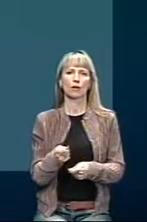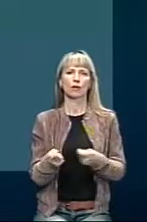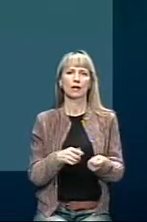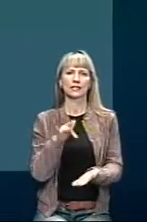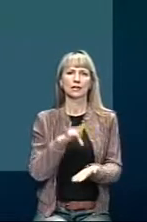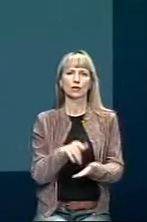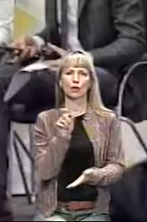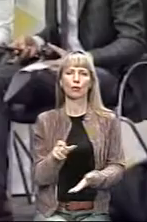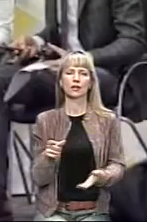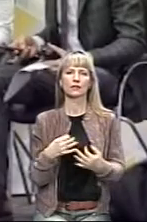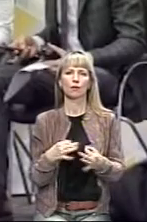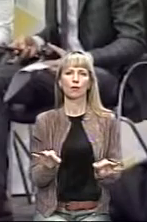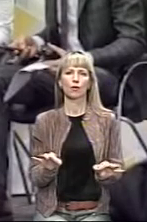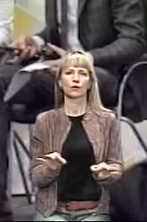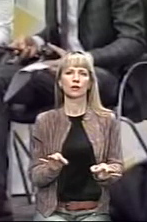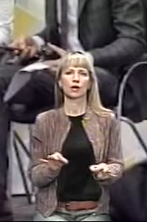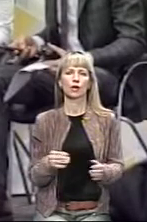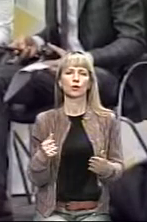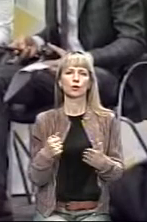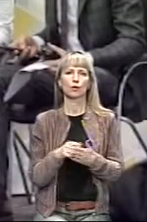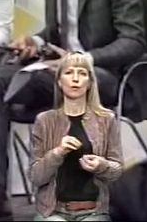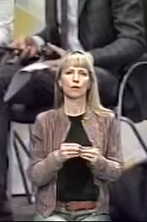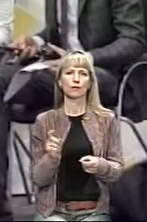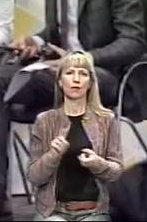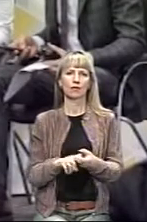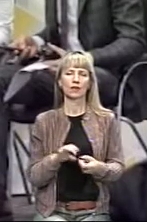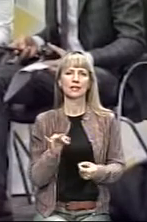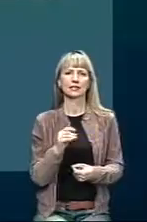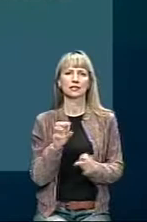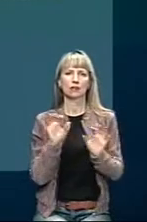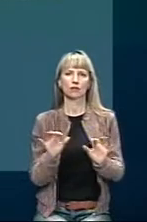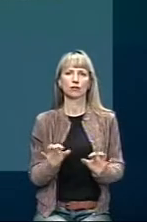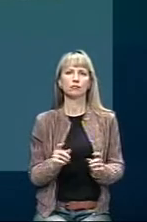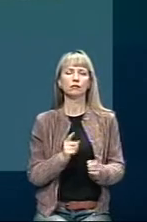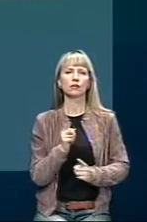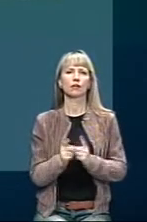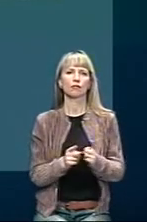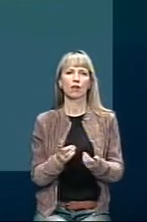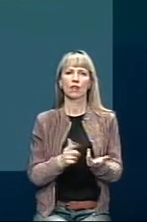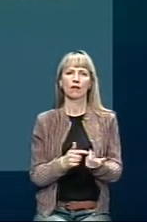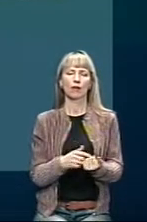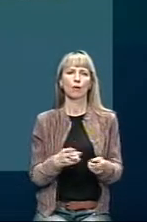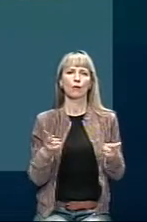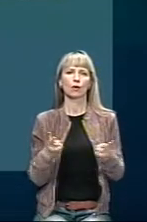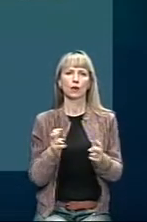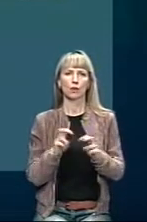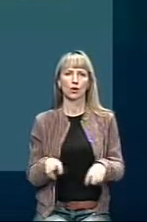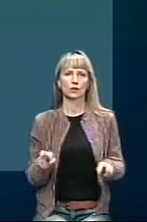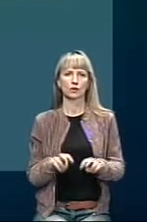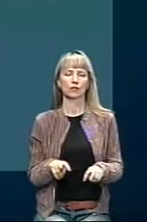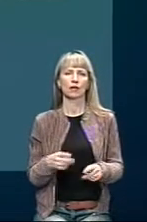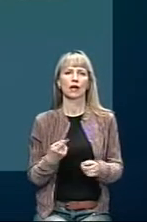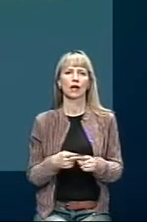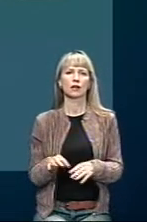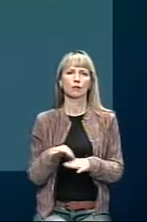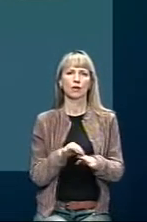громадянських свобод. Додатковий блок проблем пов'язаний із реформами законодавства. Реформа не врахувала потреби розслідування. Це